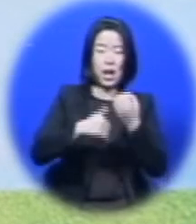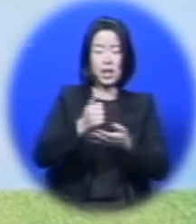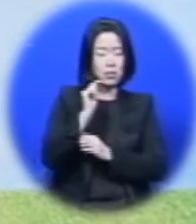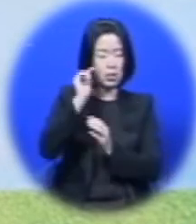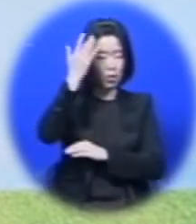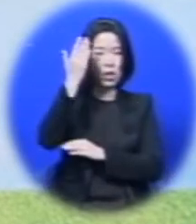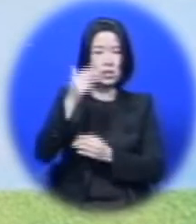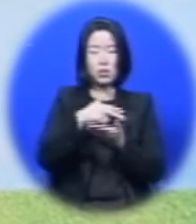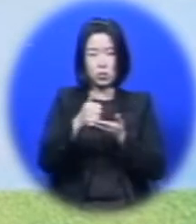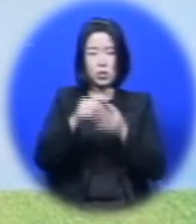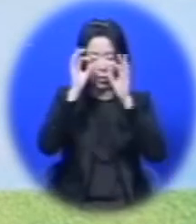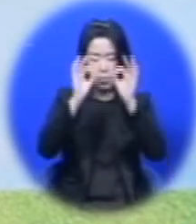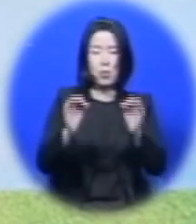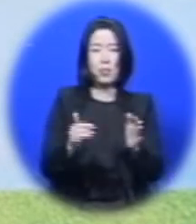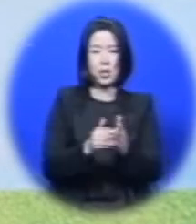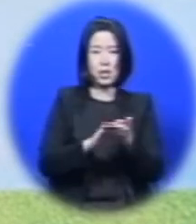영광을 주님은 보시는